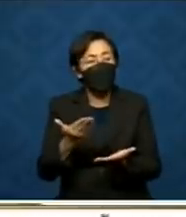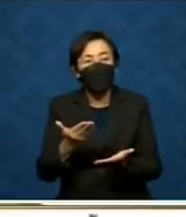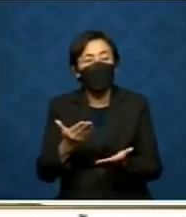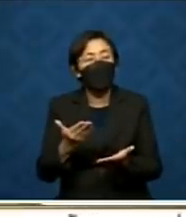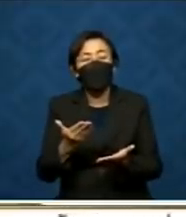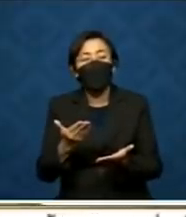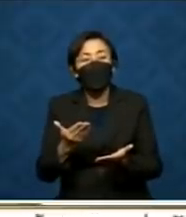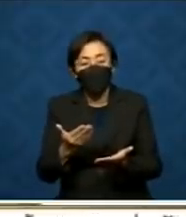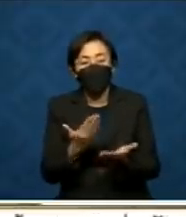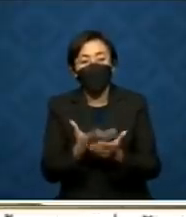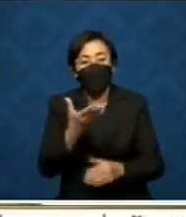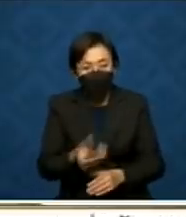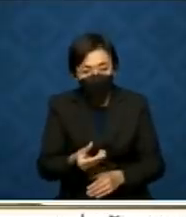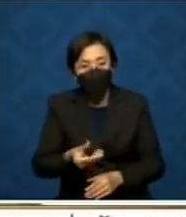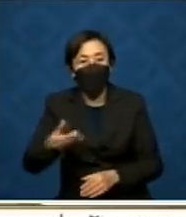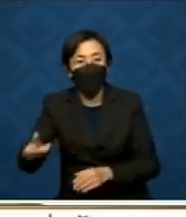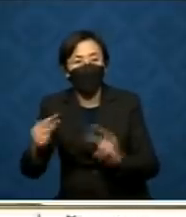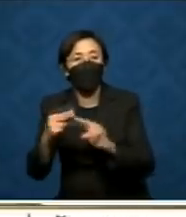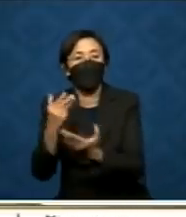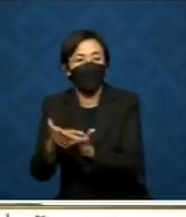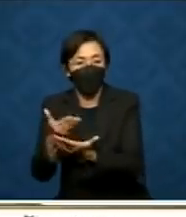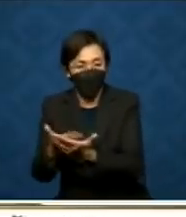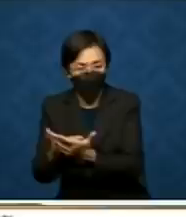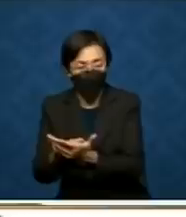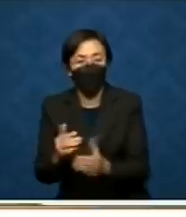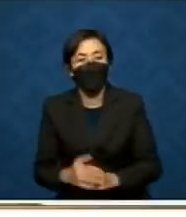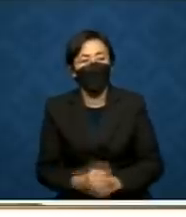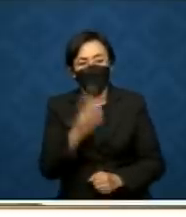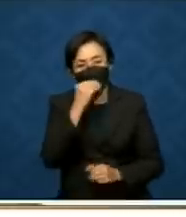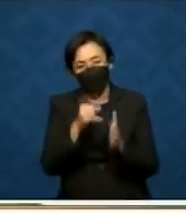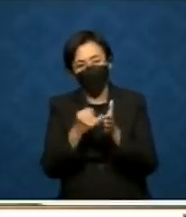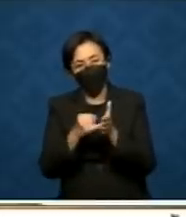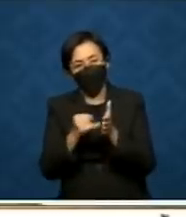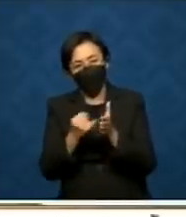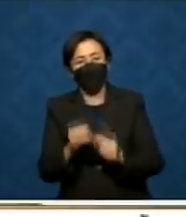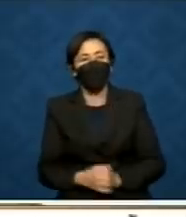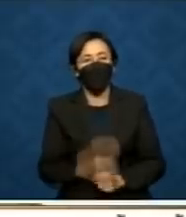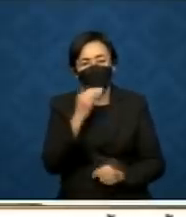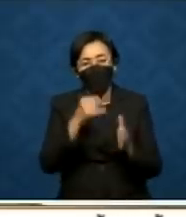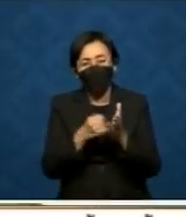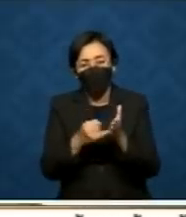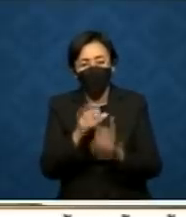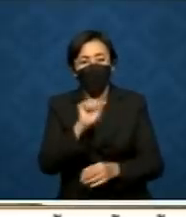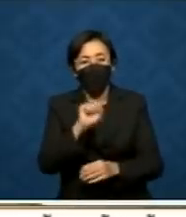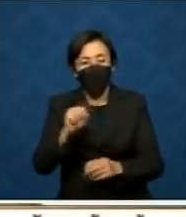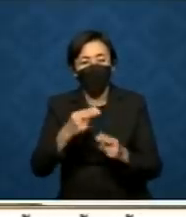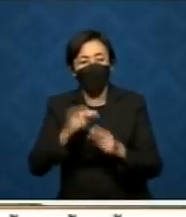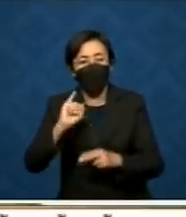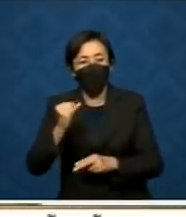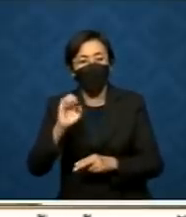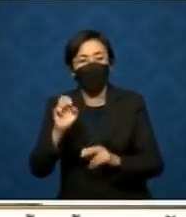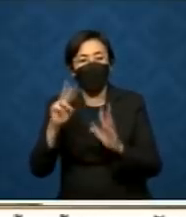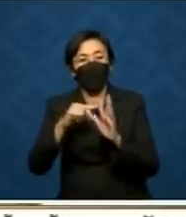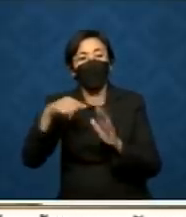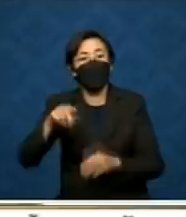อ่ะพูดง่ายจังอ่ะหน้าคุ้นๆจังน.ส.อรจิราพรศิลป์ไวมาวันหลังก็เลย